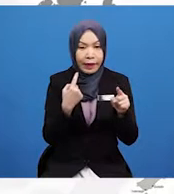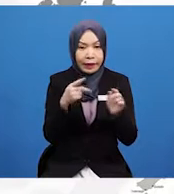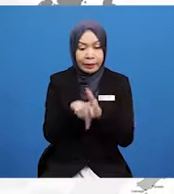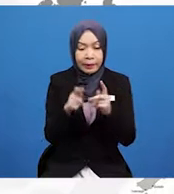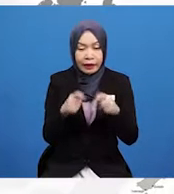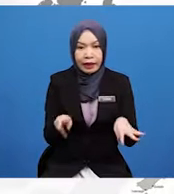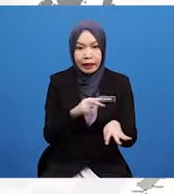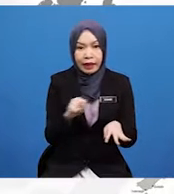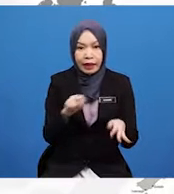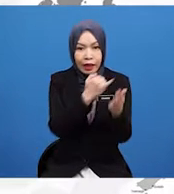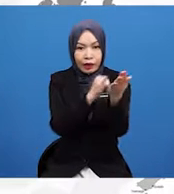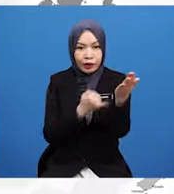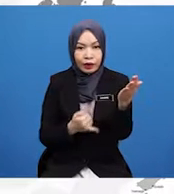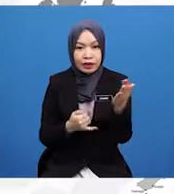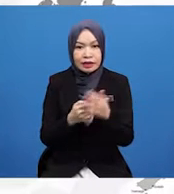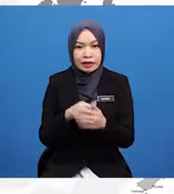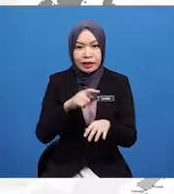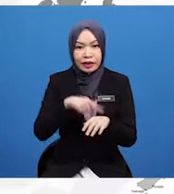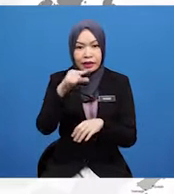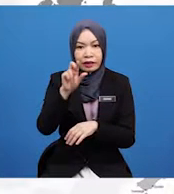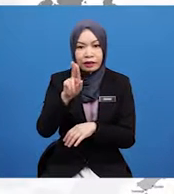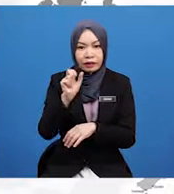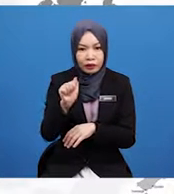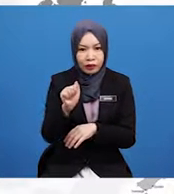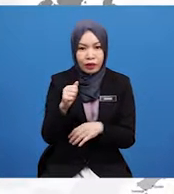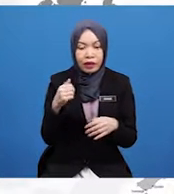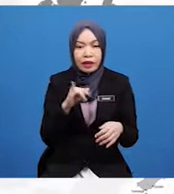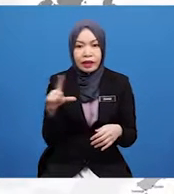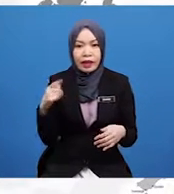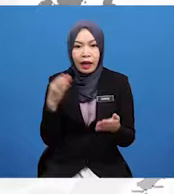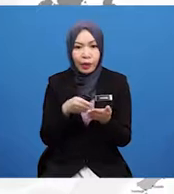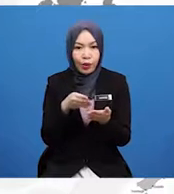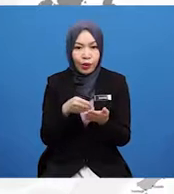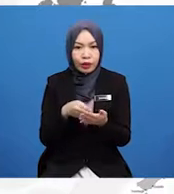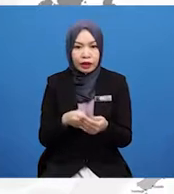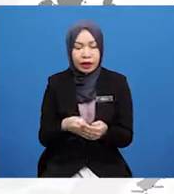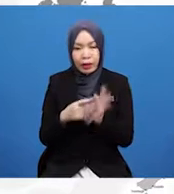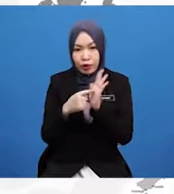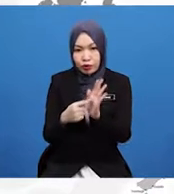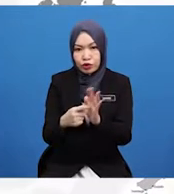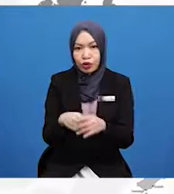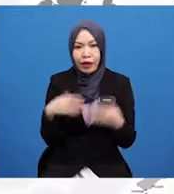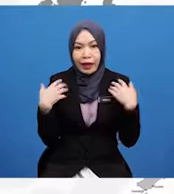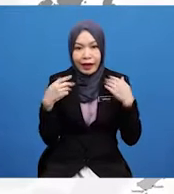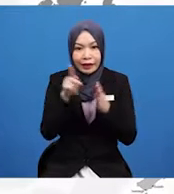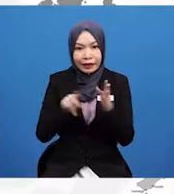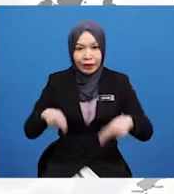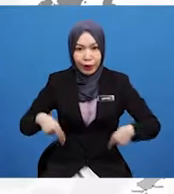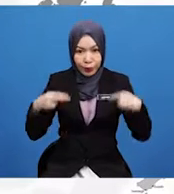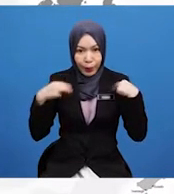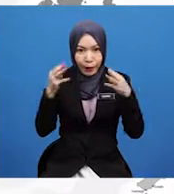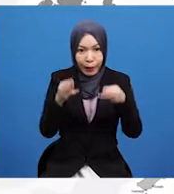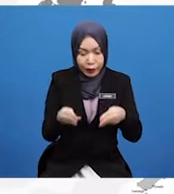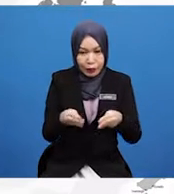bukti kehidupan manusia zaman prasejarah di India lokasi di Australia Mira Spanyol